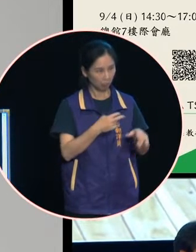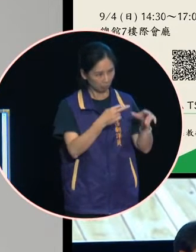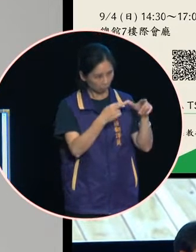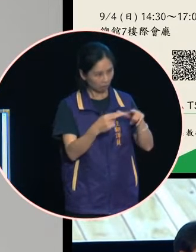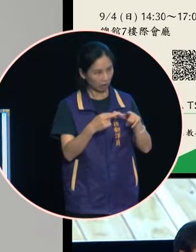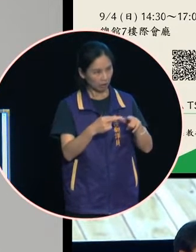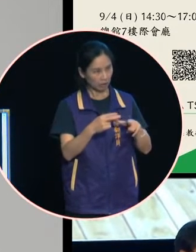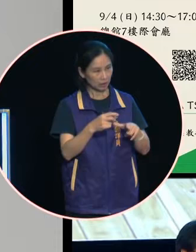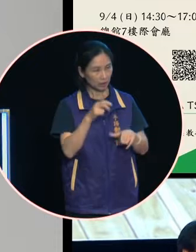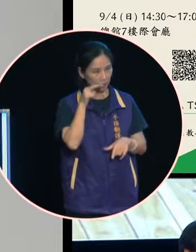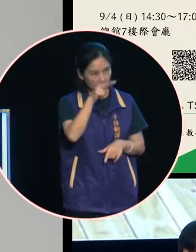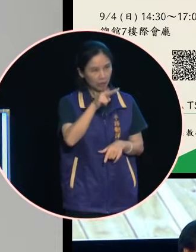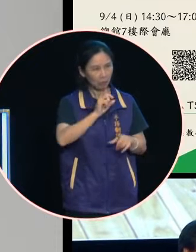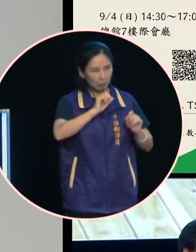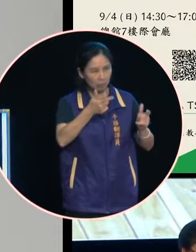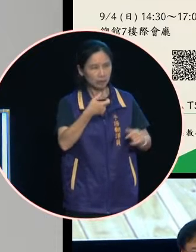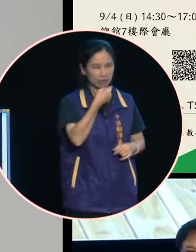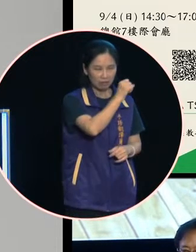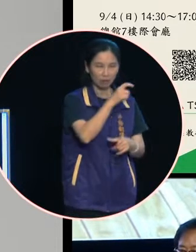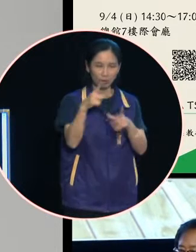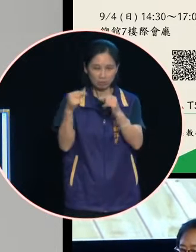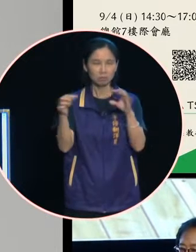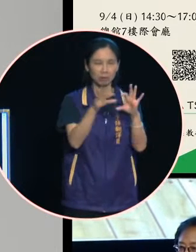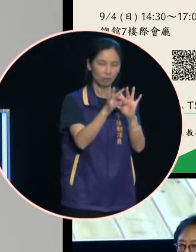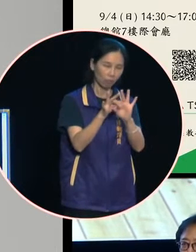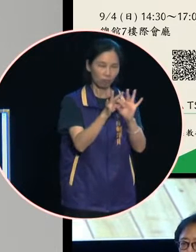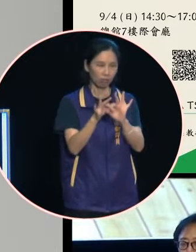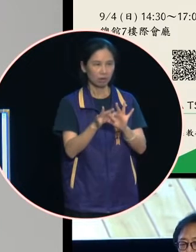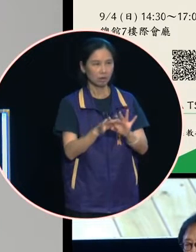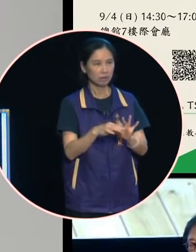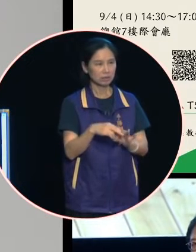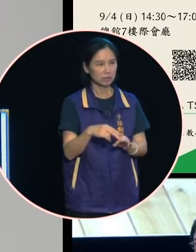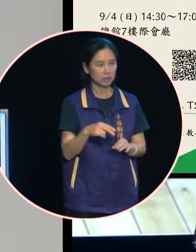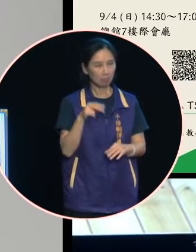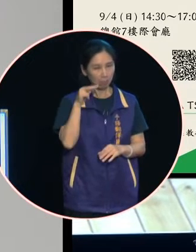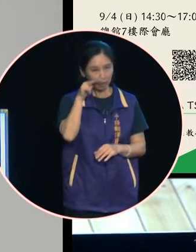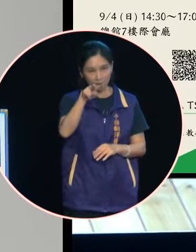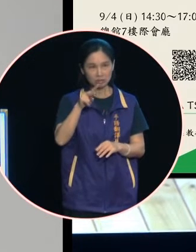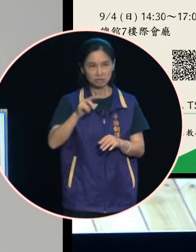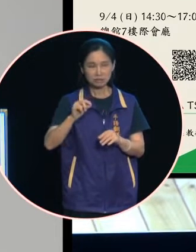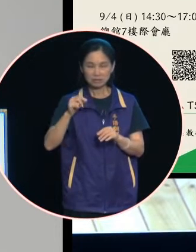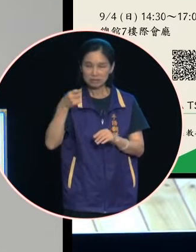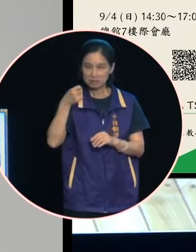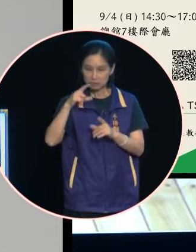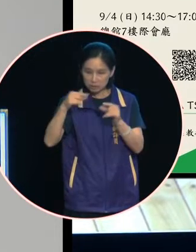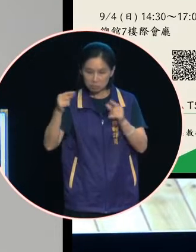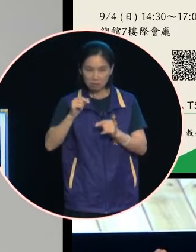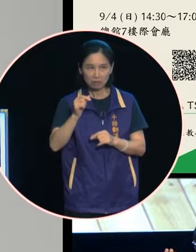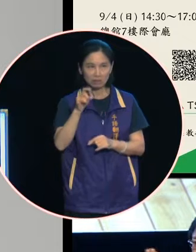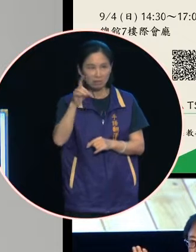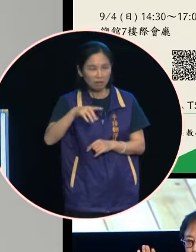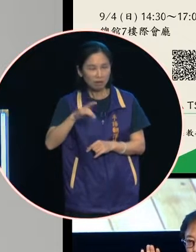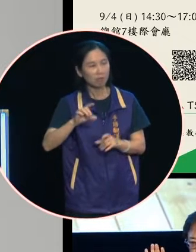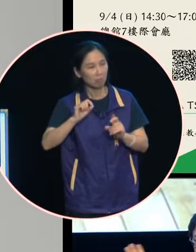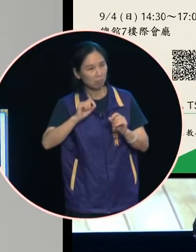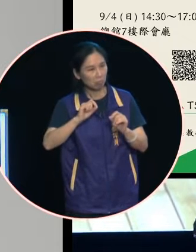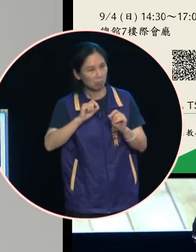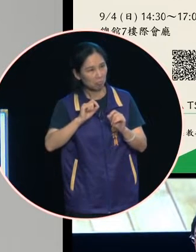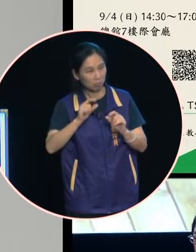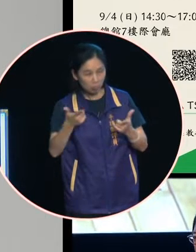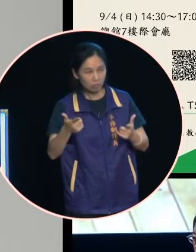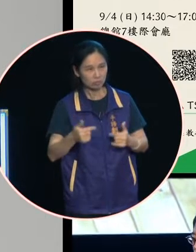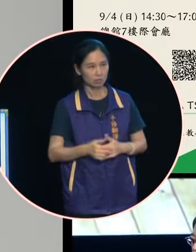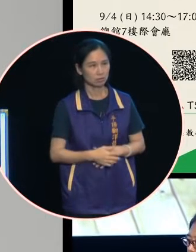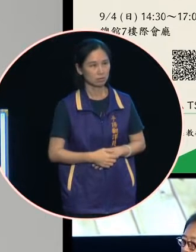看见不一样的台日关系，看见不一样的日本。这个主题为什么是首先这